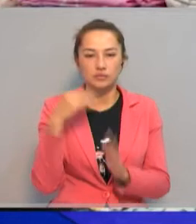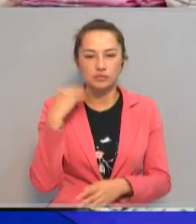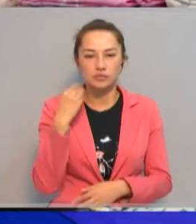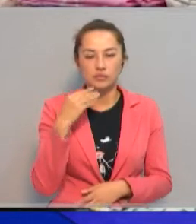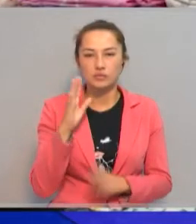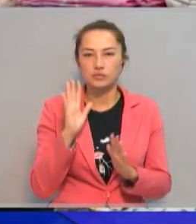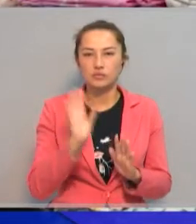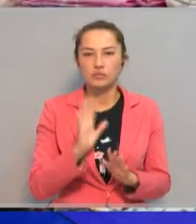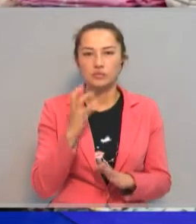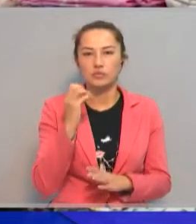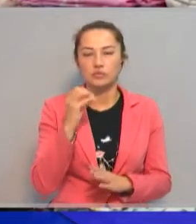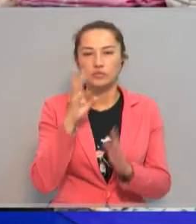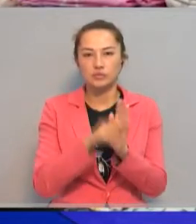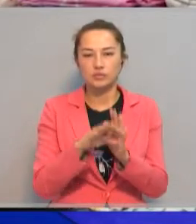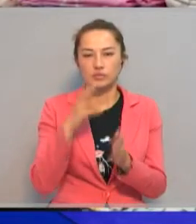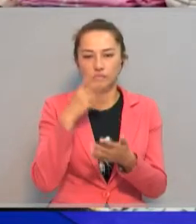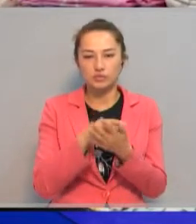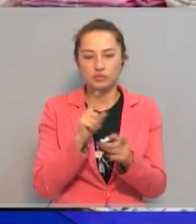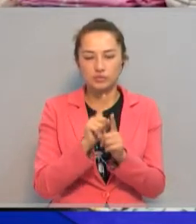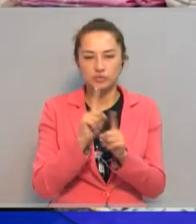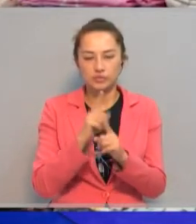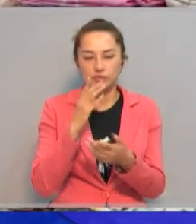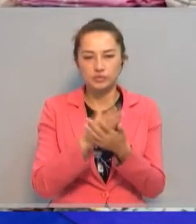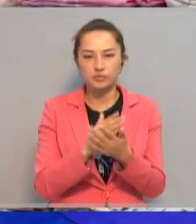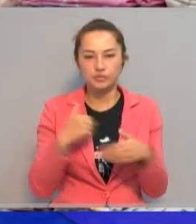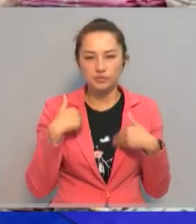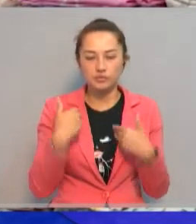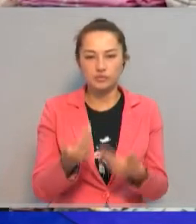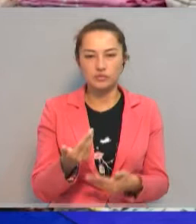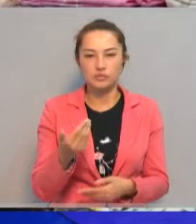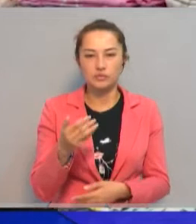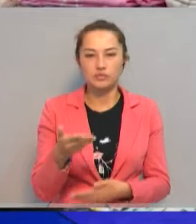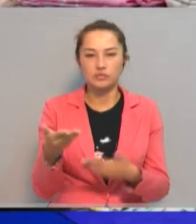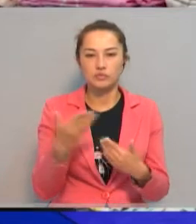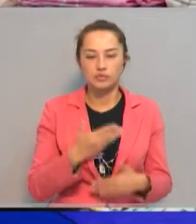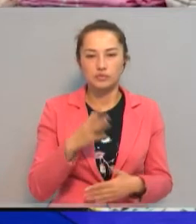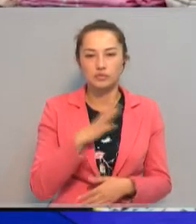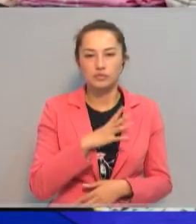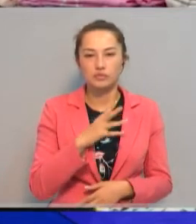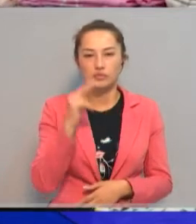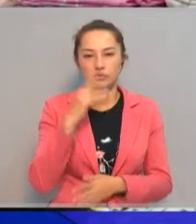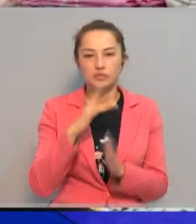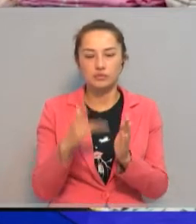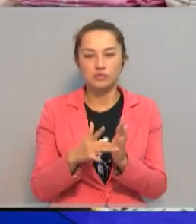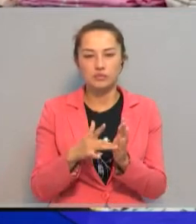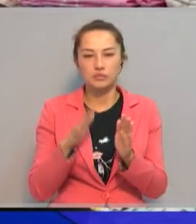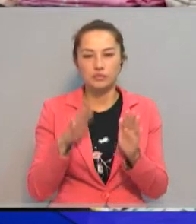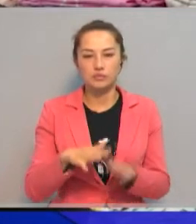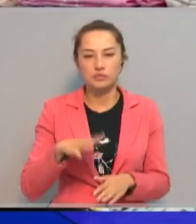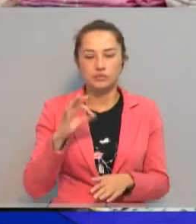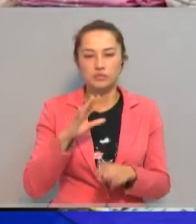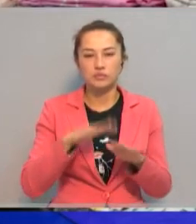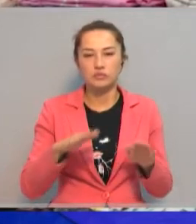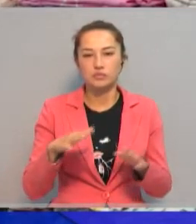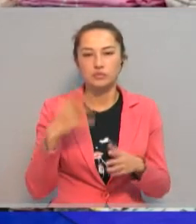өнімі емес, өзіміздің отандық өнімдерді де қолдап жатырмыз. Осы қазір шақыртуға келді. Шымкент қаласында нәрестелердің киімін